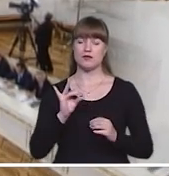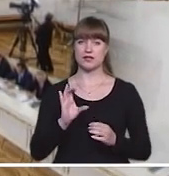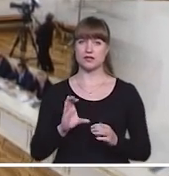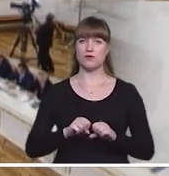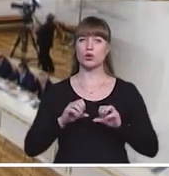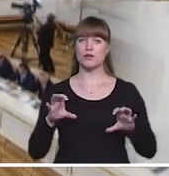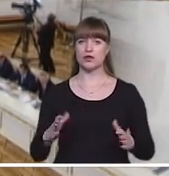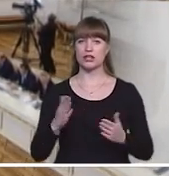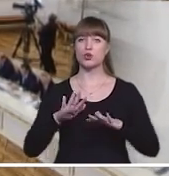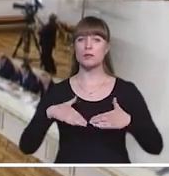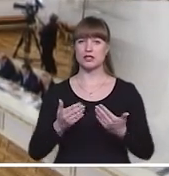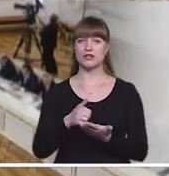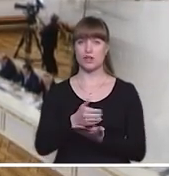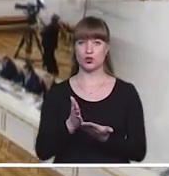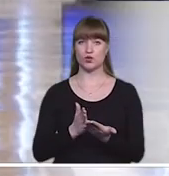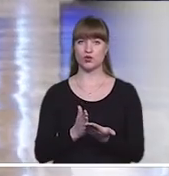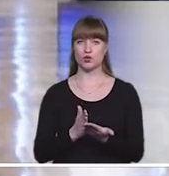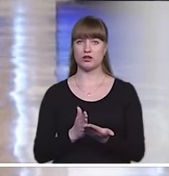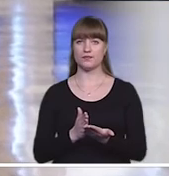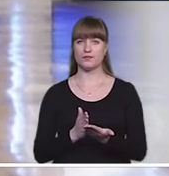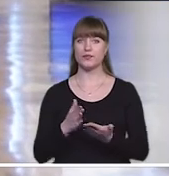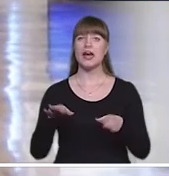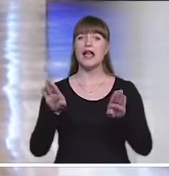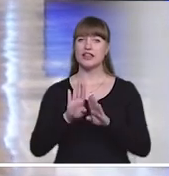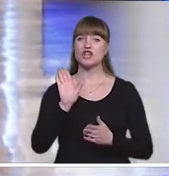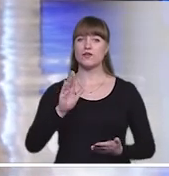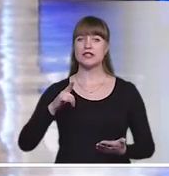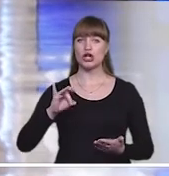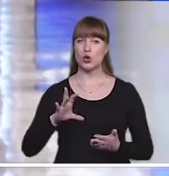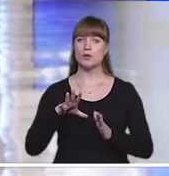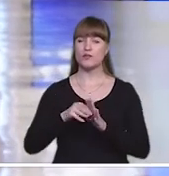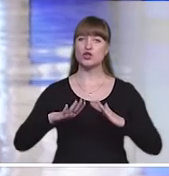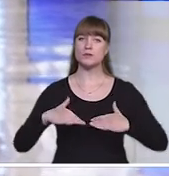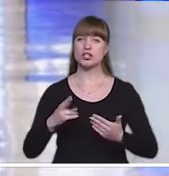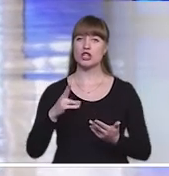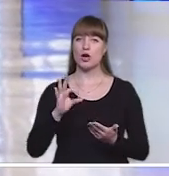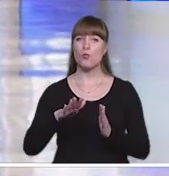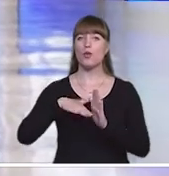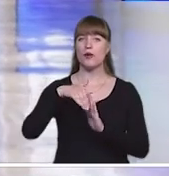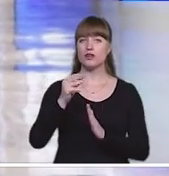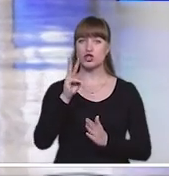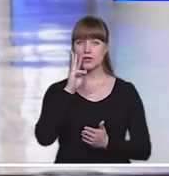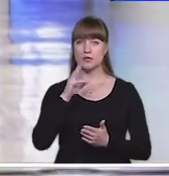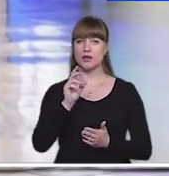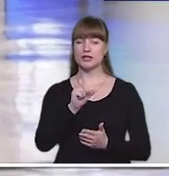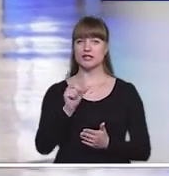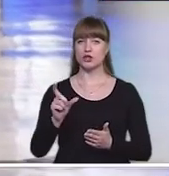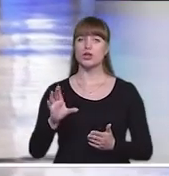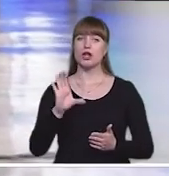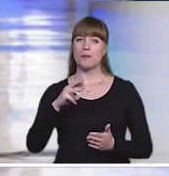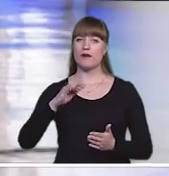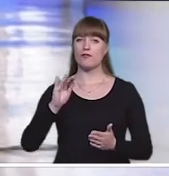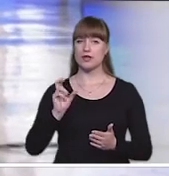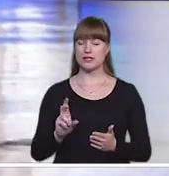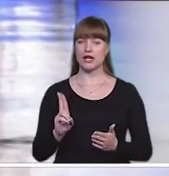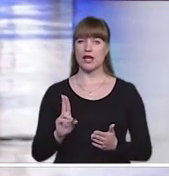органами власти, которые предоставляют услуги. Также Василий Голубев внес предложение по повышению зарплаты сотрудникам МФЦ.